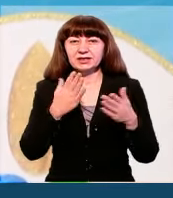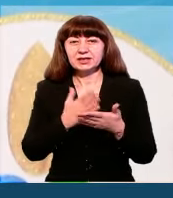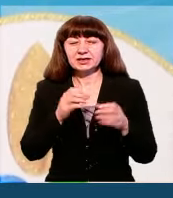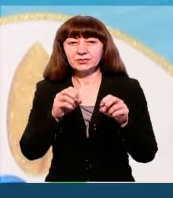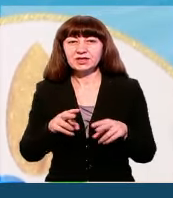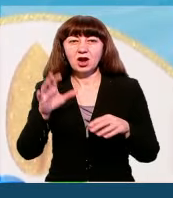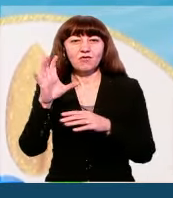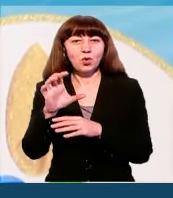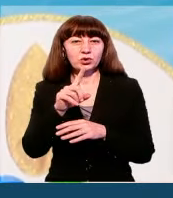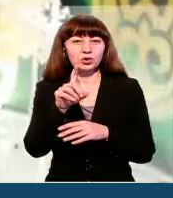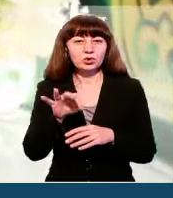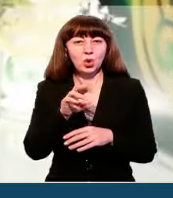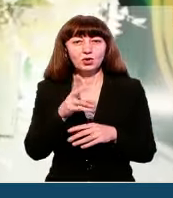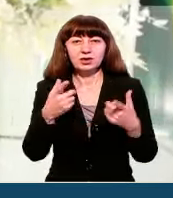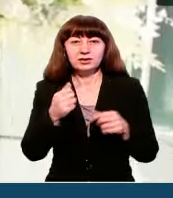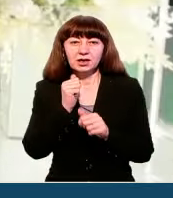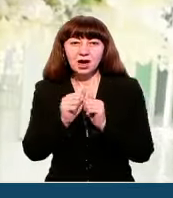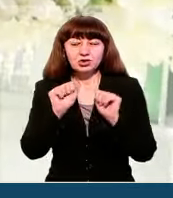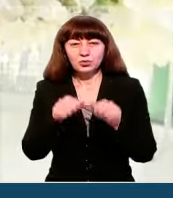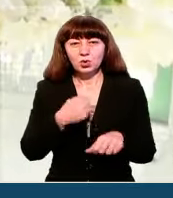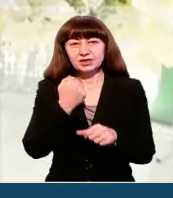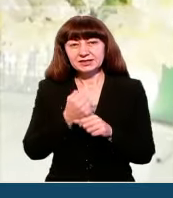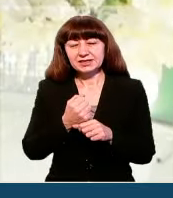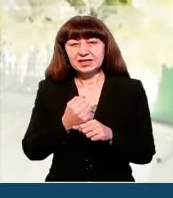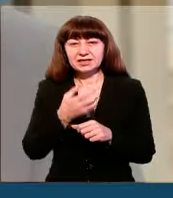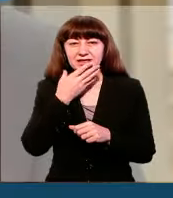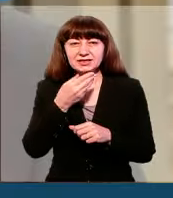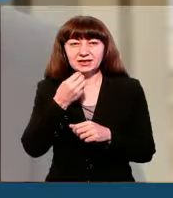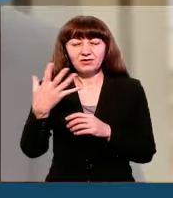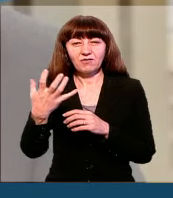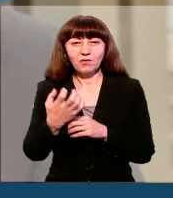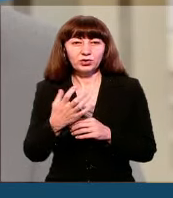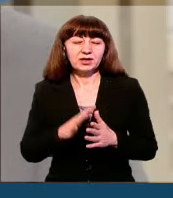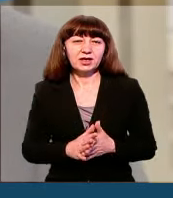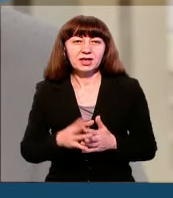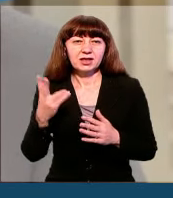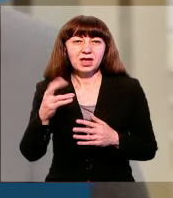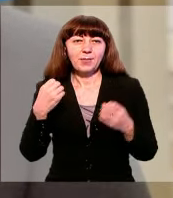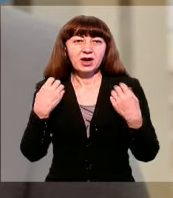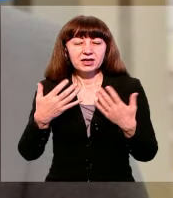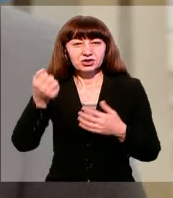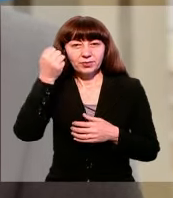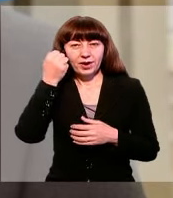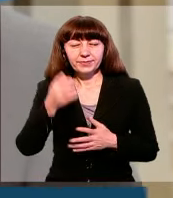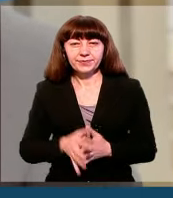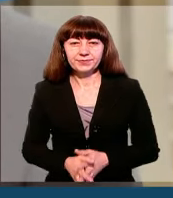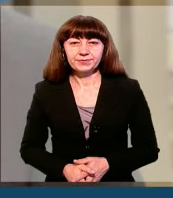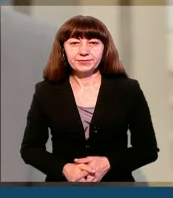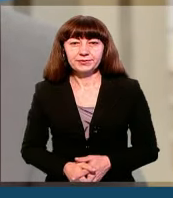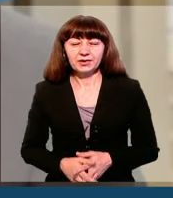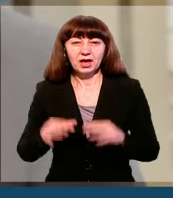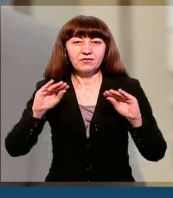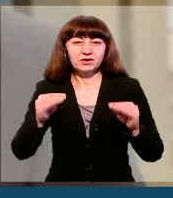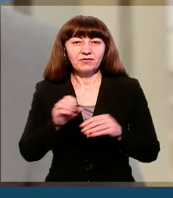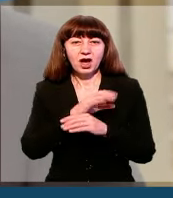специальная фотозона, где каждый может сделать яркие снимки на память о празднике. В Костанайском районе впервые проводится очень большой фестиваль с